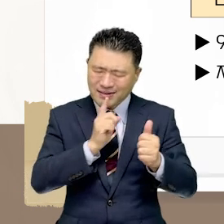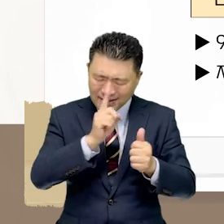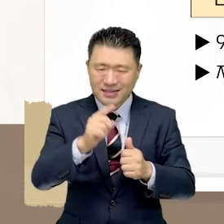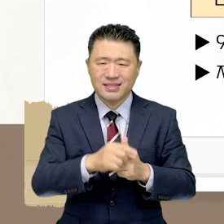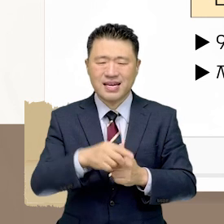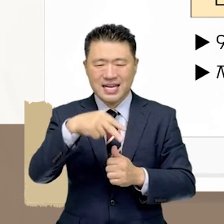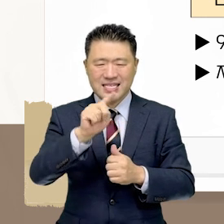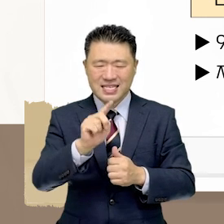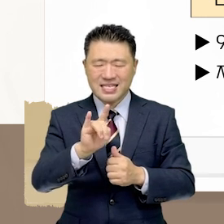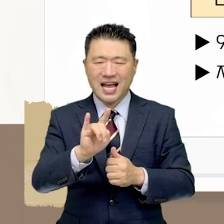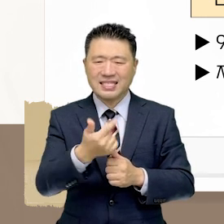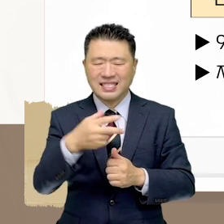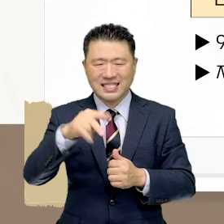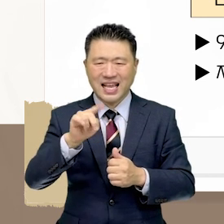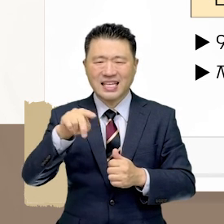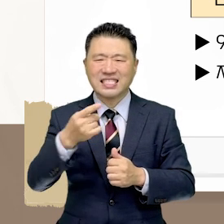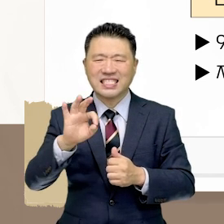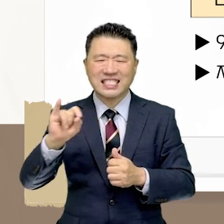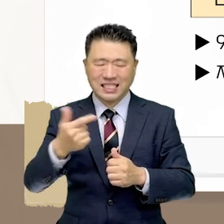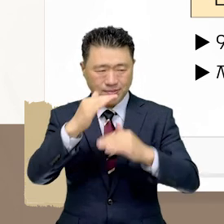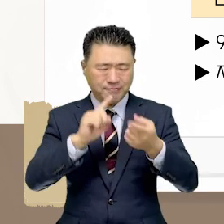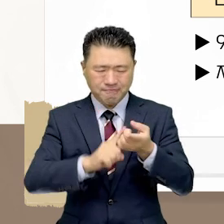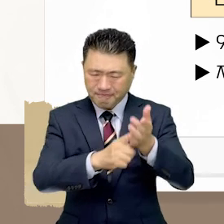통해 보상의 기회를 얻을 수 있습니다.